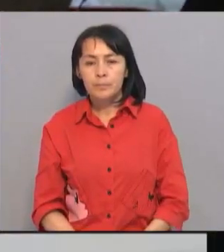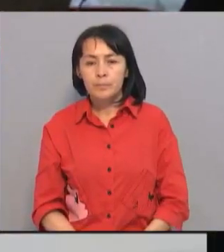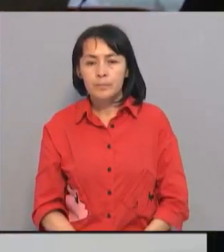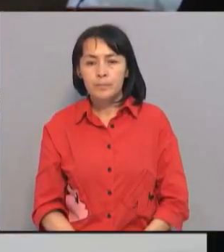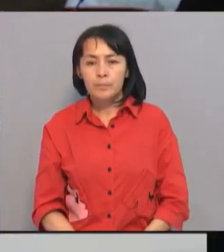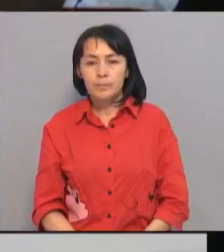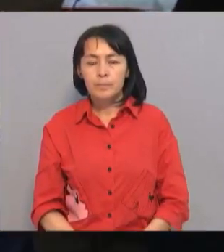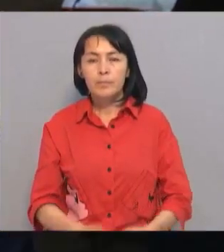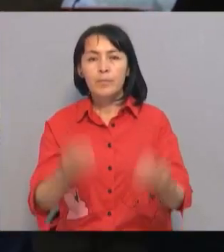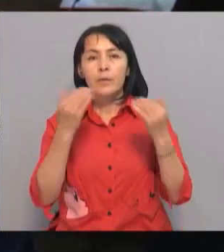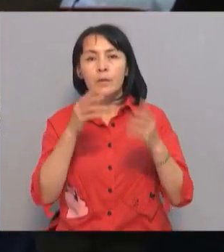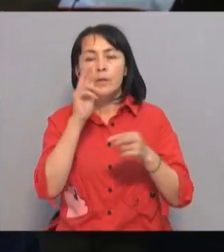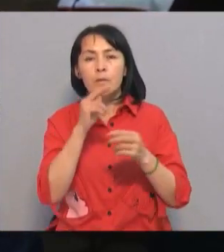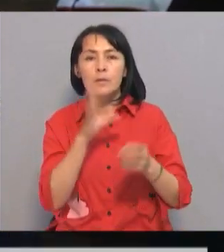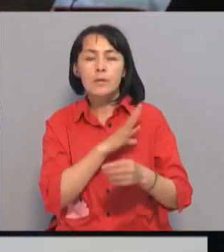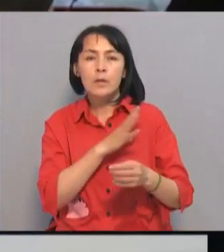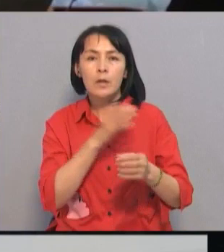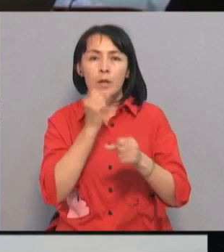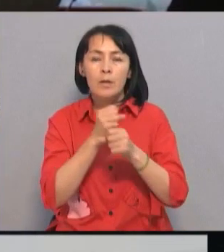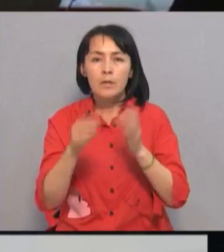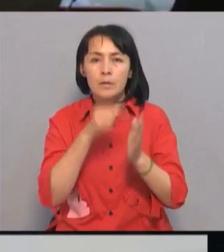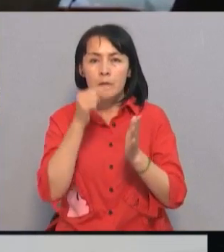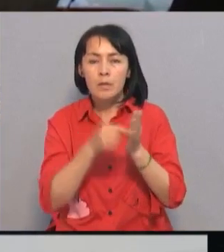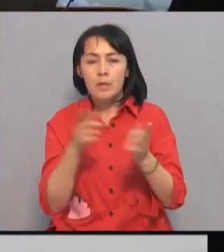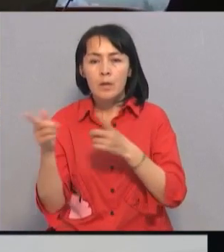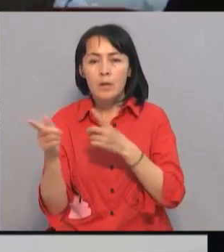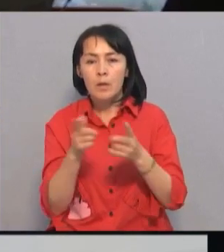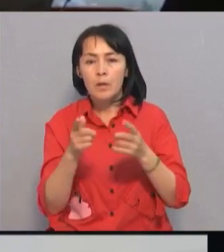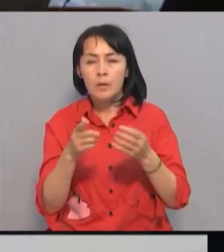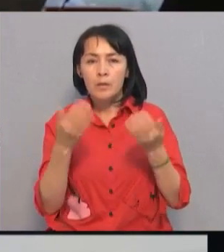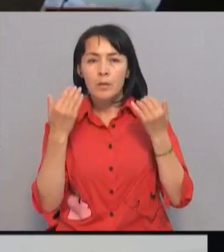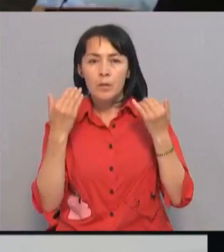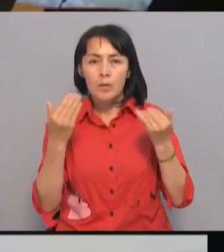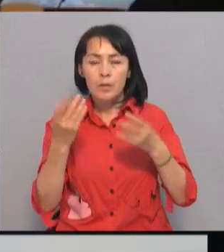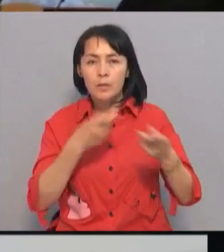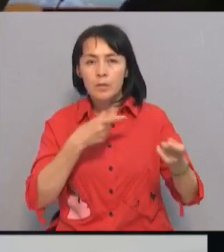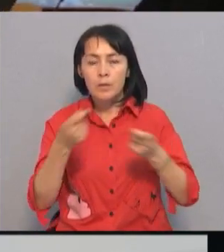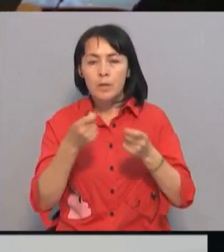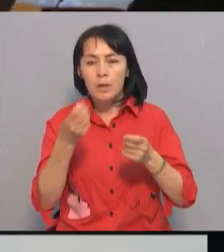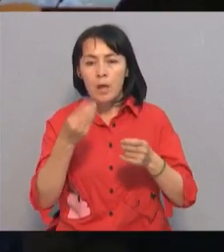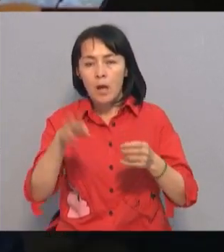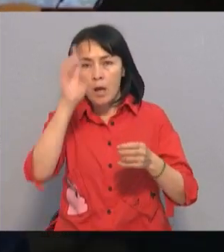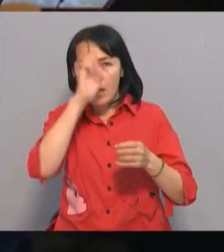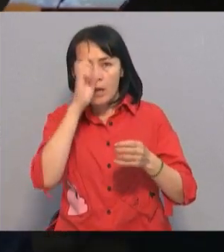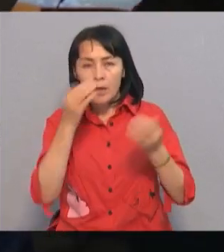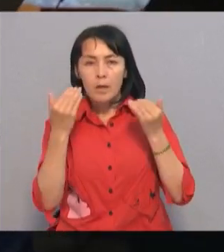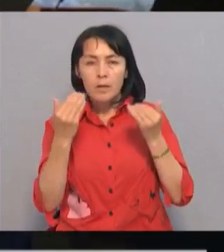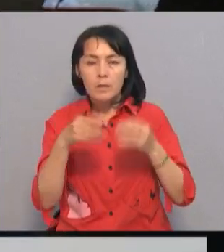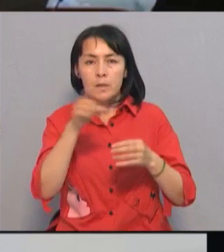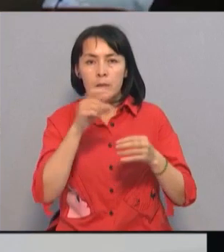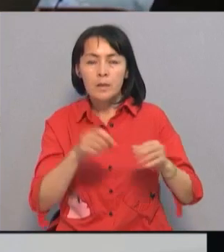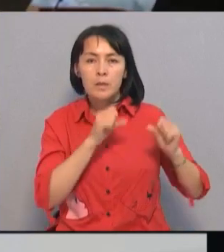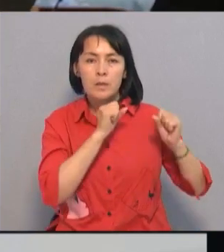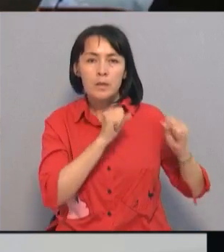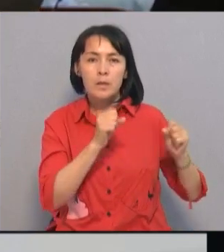защиты в ходе учения были отработаны вопросы подготовки органов управления сил и средств государственной системы Гражданская